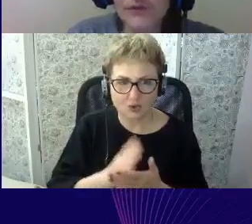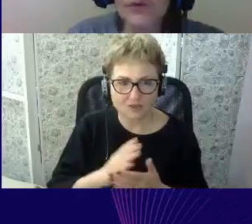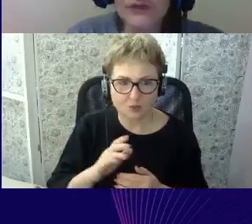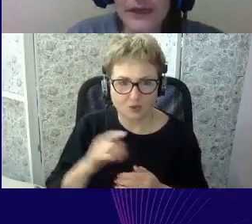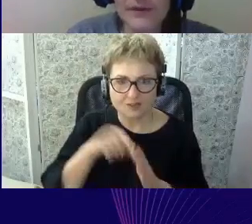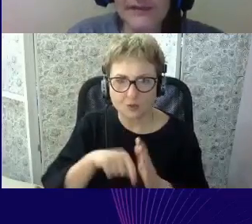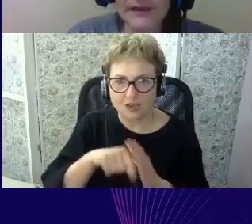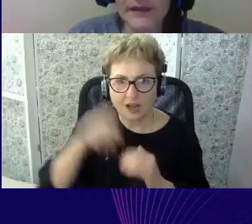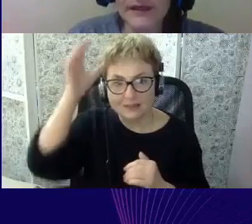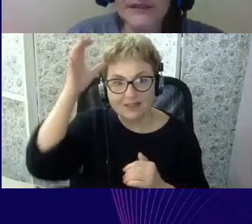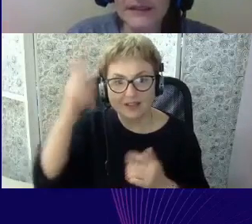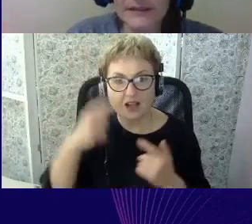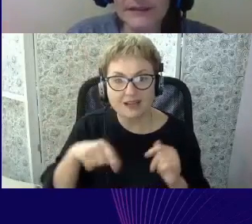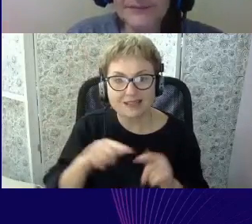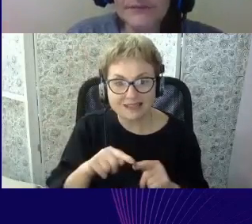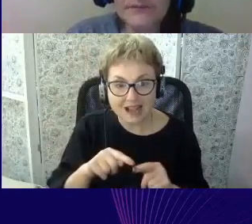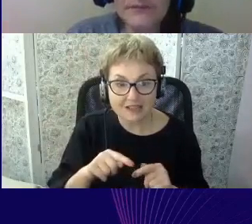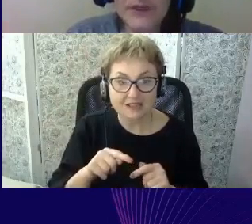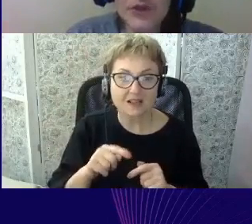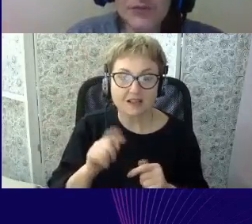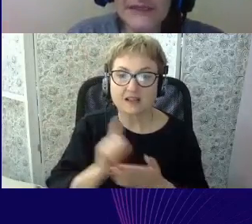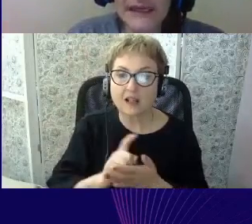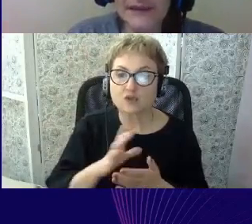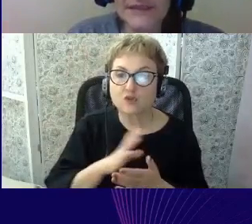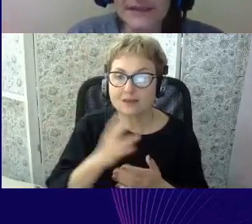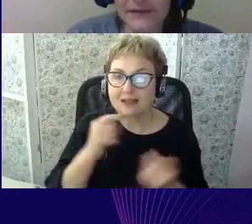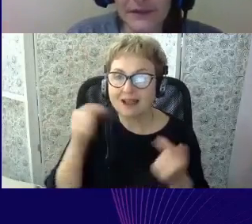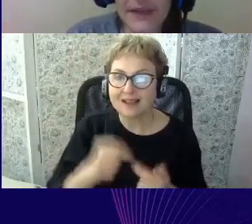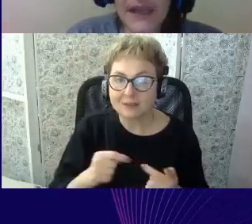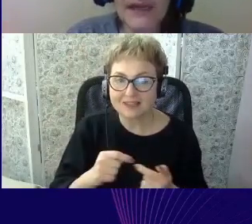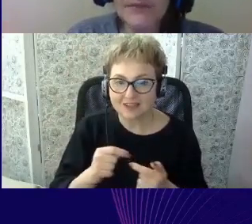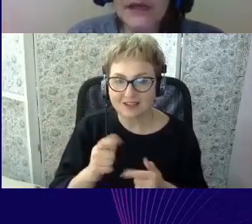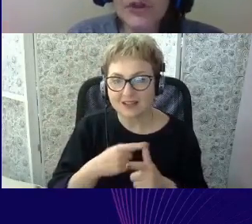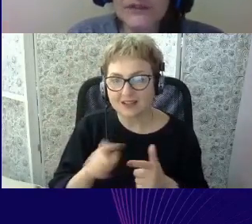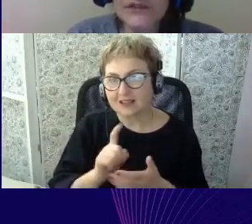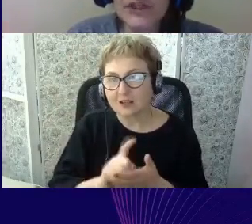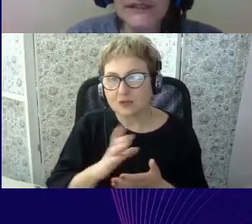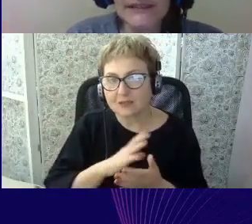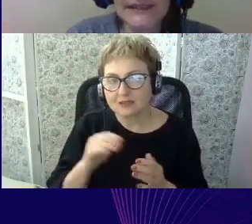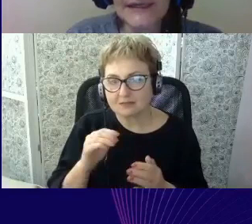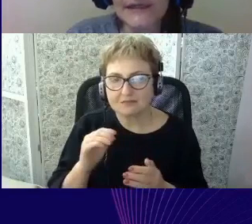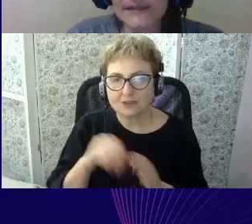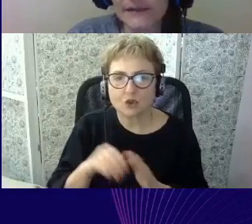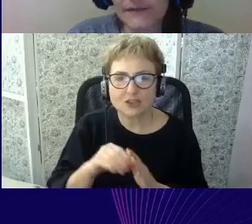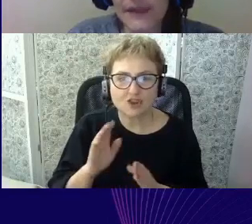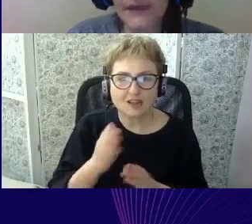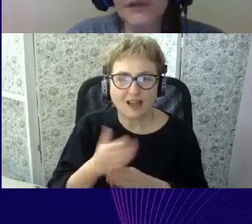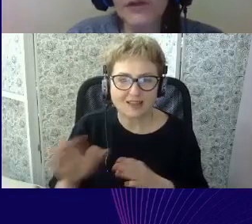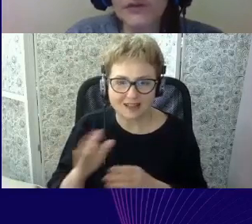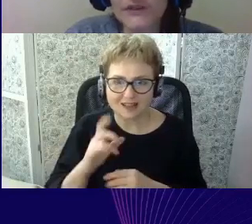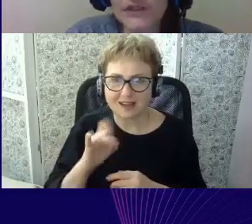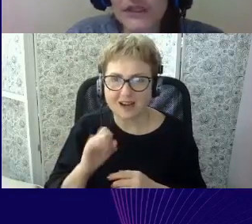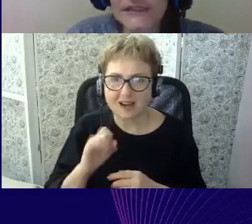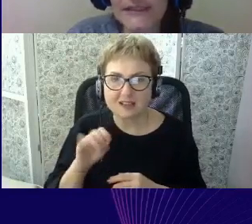существует внутри образовательной организации, должно быть адаптировано, либо должно содержать отдельный раздел,